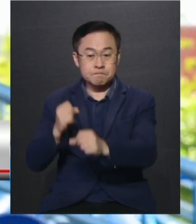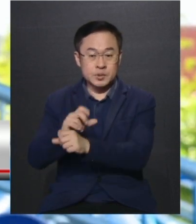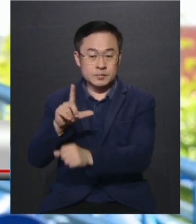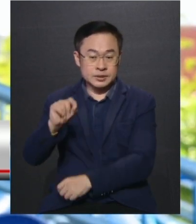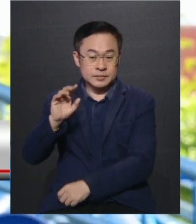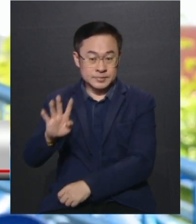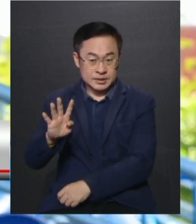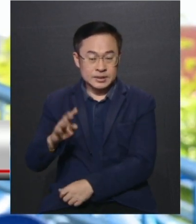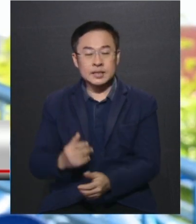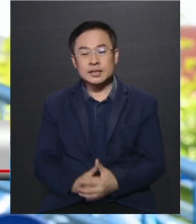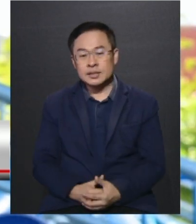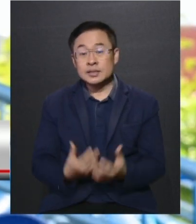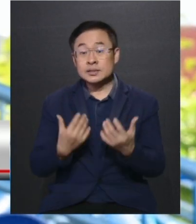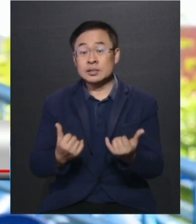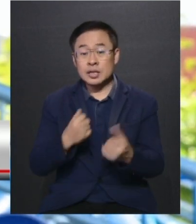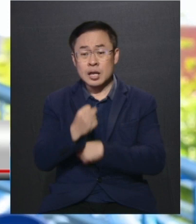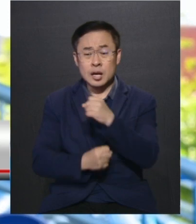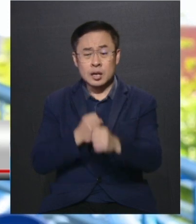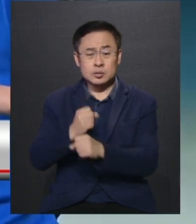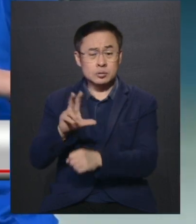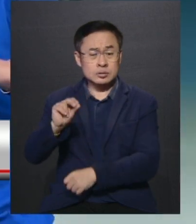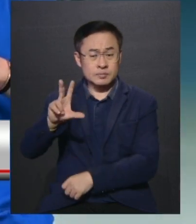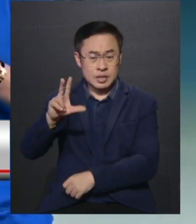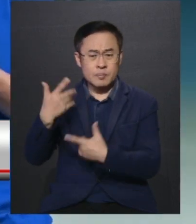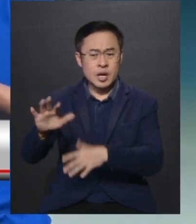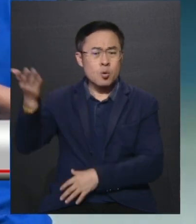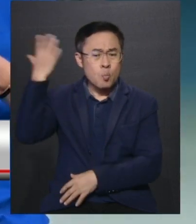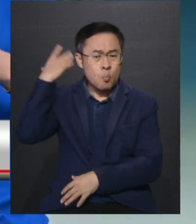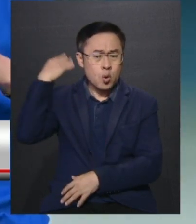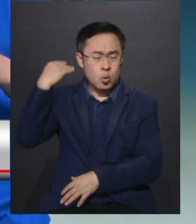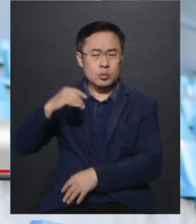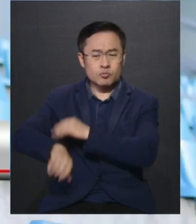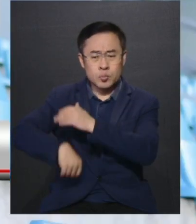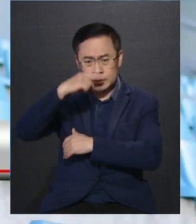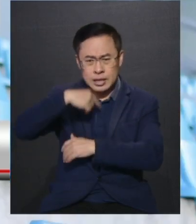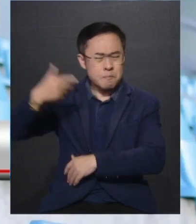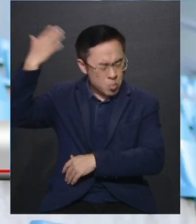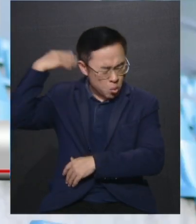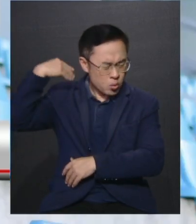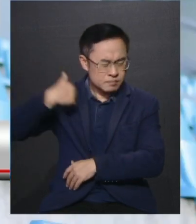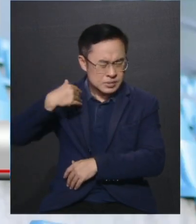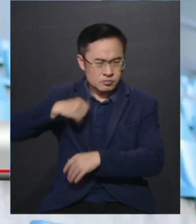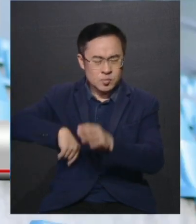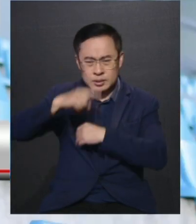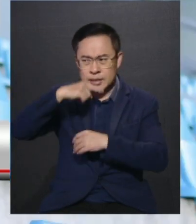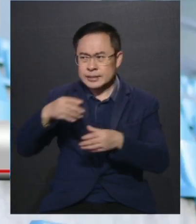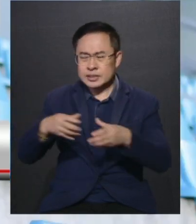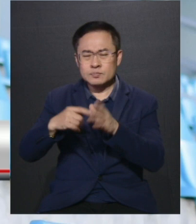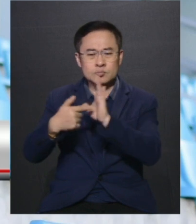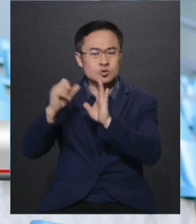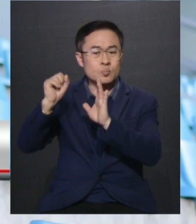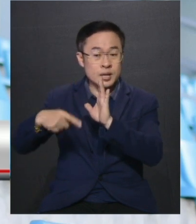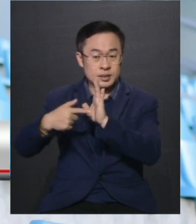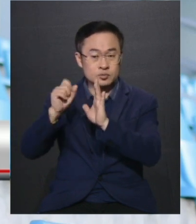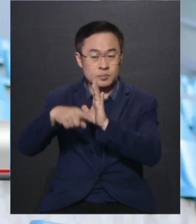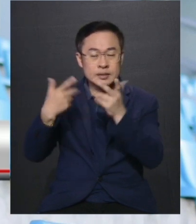2023-2024 เดโต้เองนะคะปัจจุบันวัย33ปีก็เคยมาค้าแข้งในไทยลีกมาแล้วเหมือนกันนะคะกับสโมสรสุพรรณบุรี FC ร